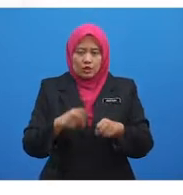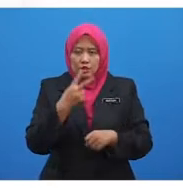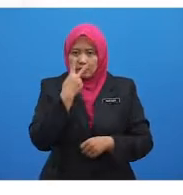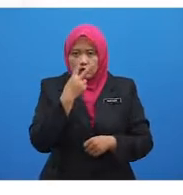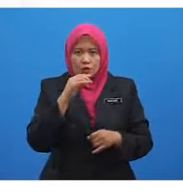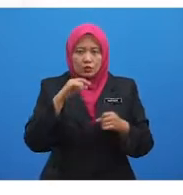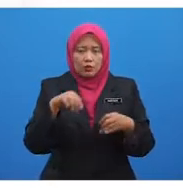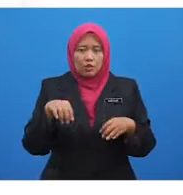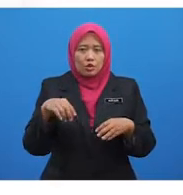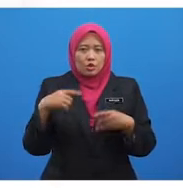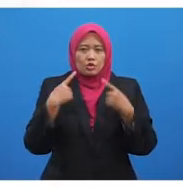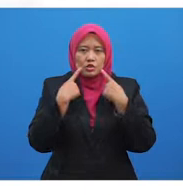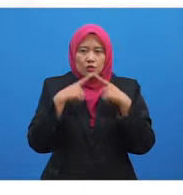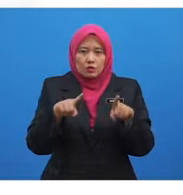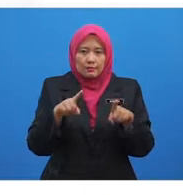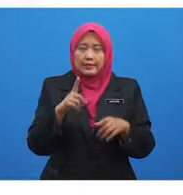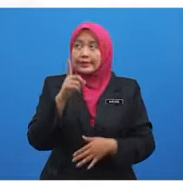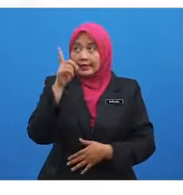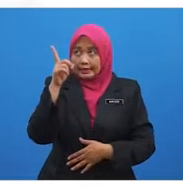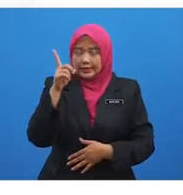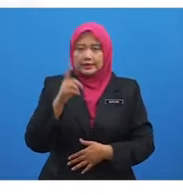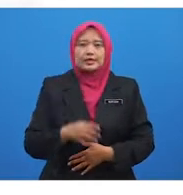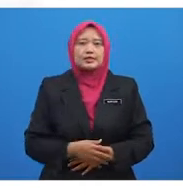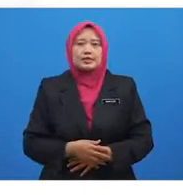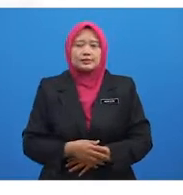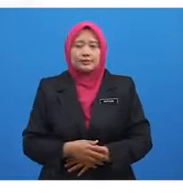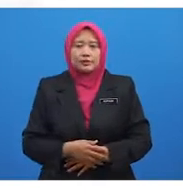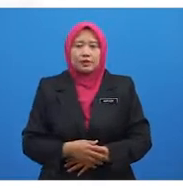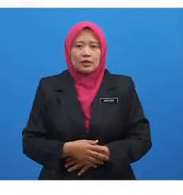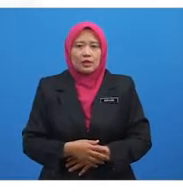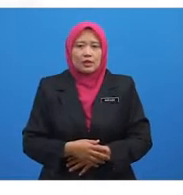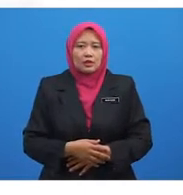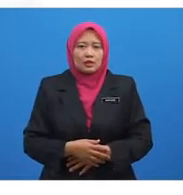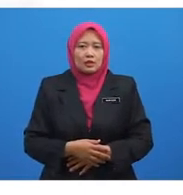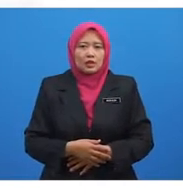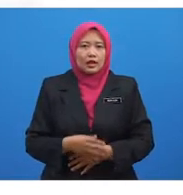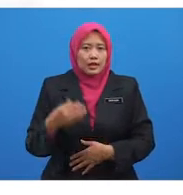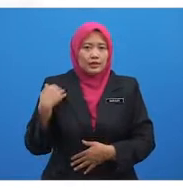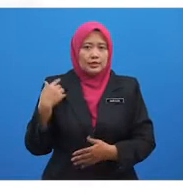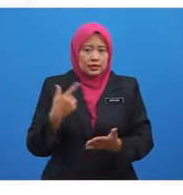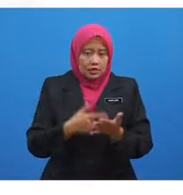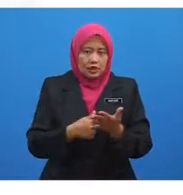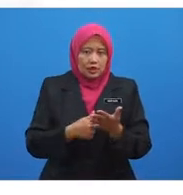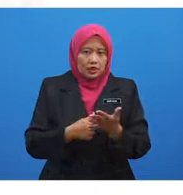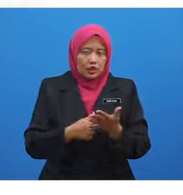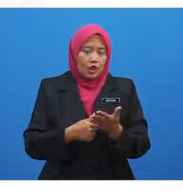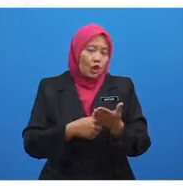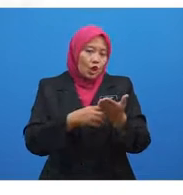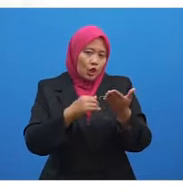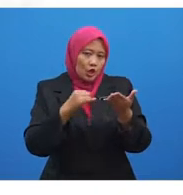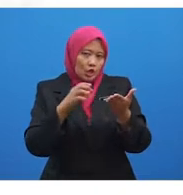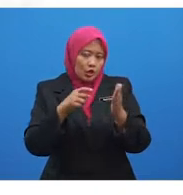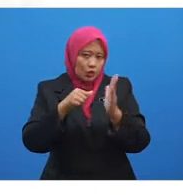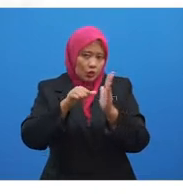dan kemas buatannya. Dari segi ukiran pula, istana ini diukir dengan pelbagai corak